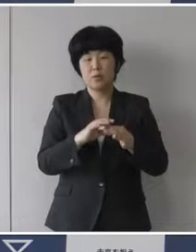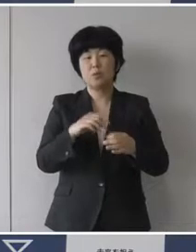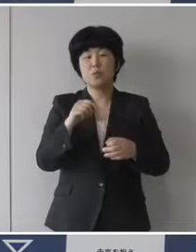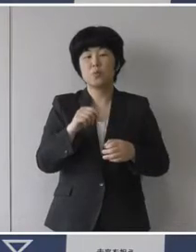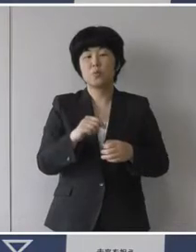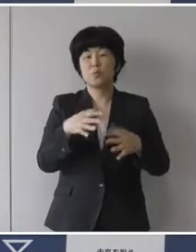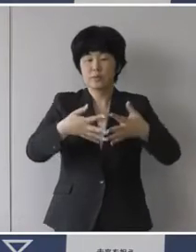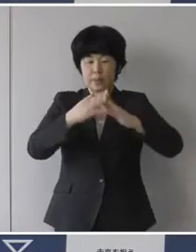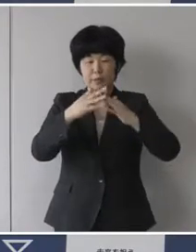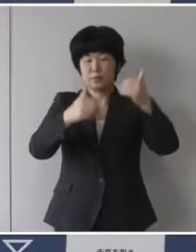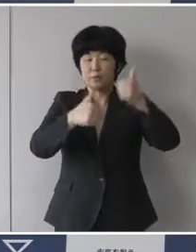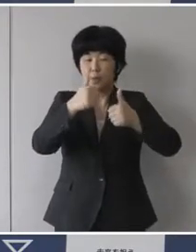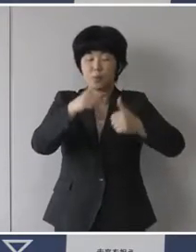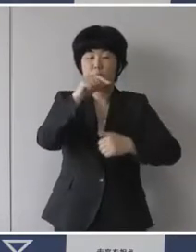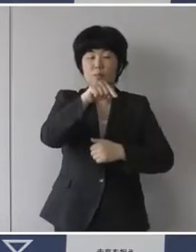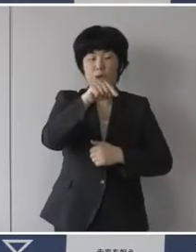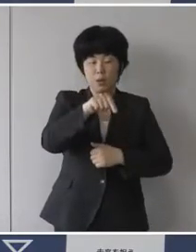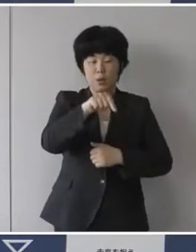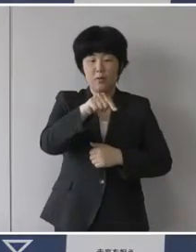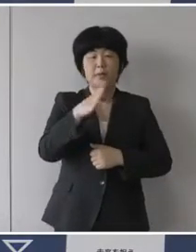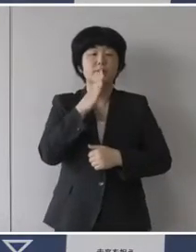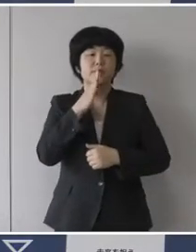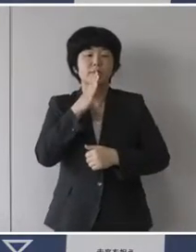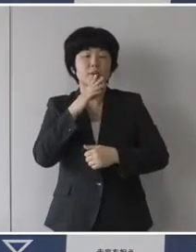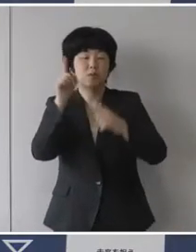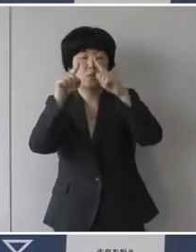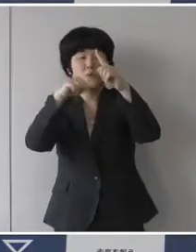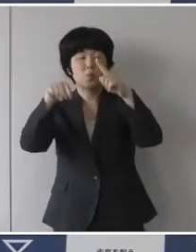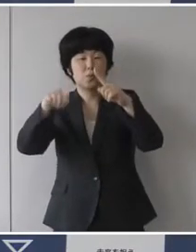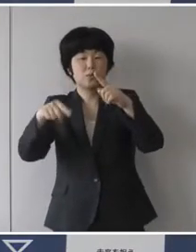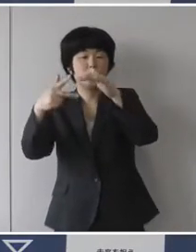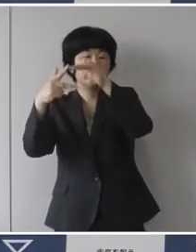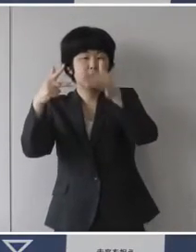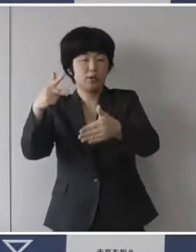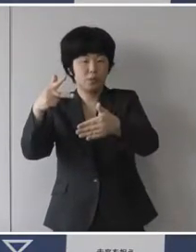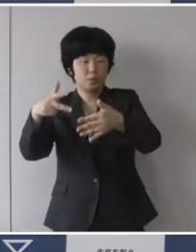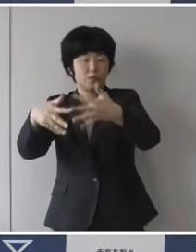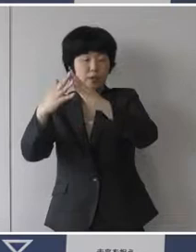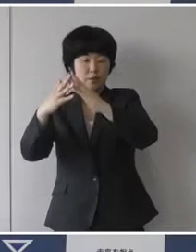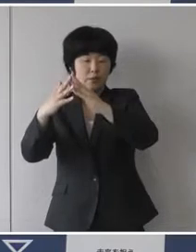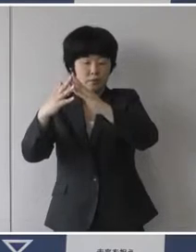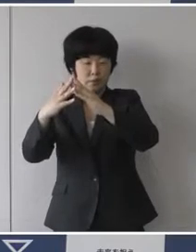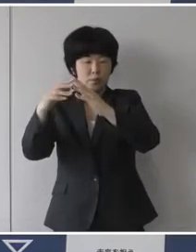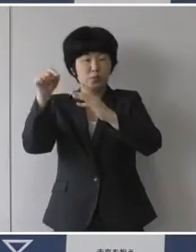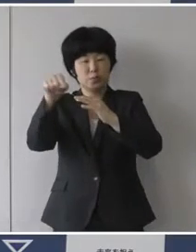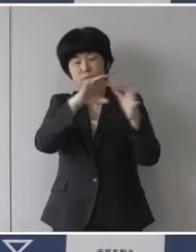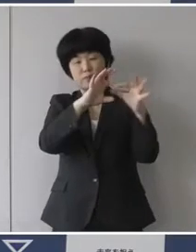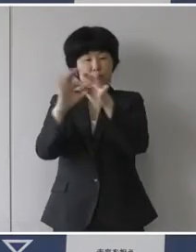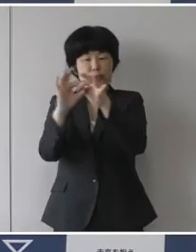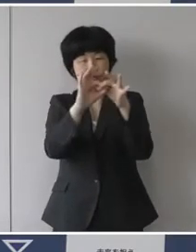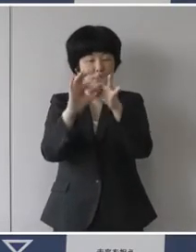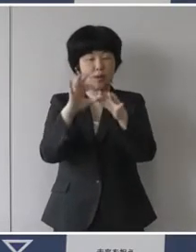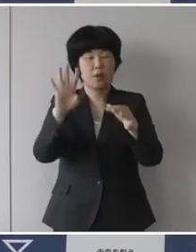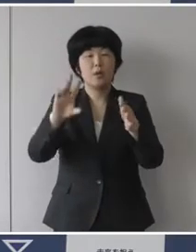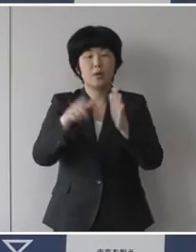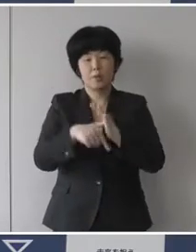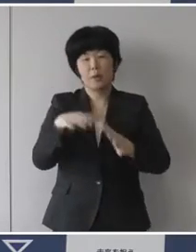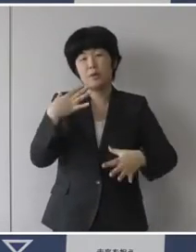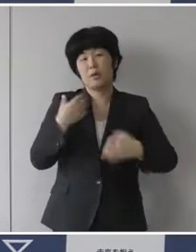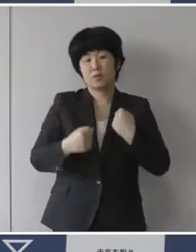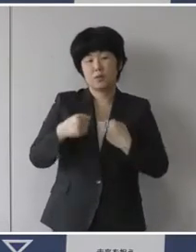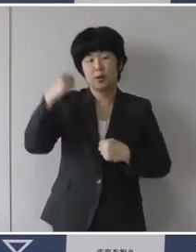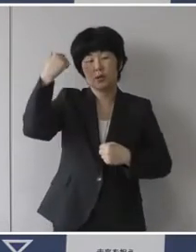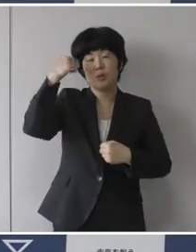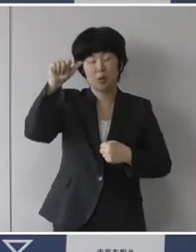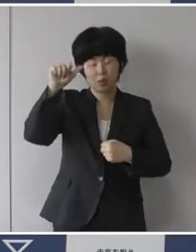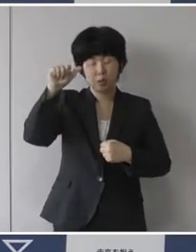その、施設整備事業に携わって、学生自らの提案アイデアを公共建